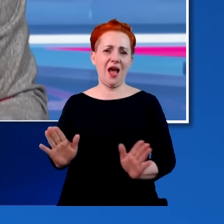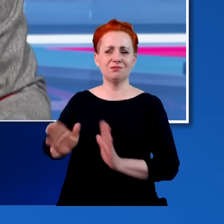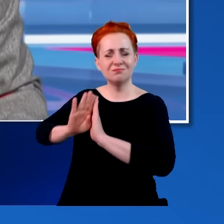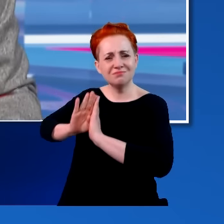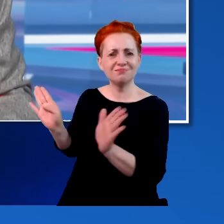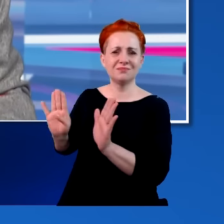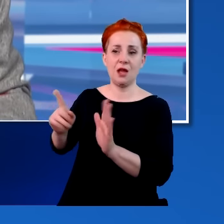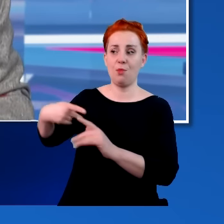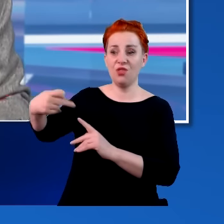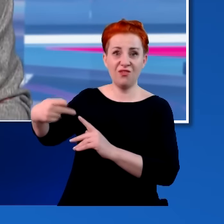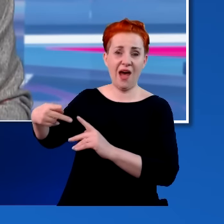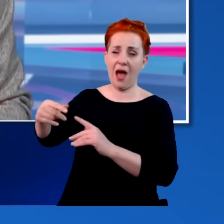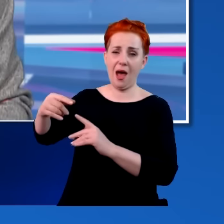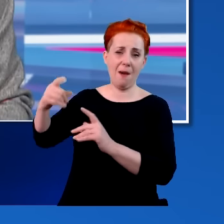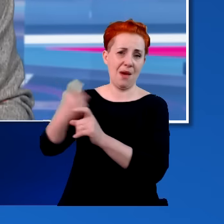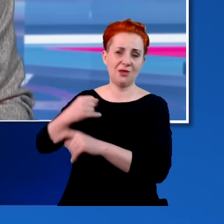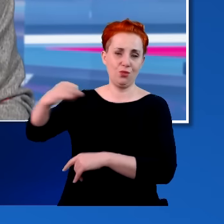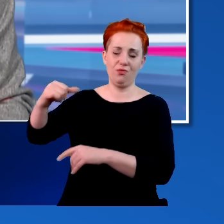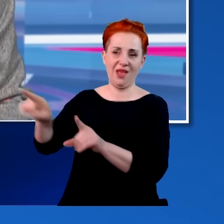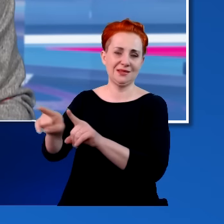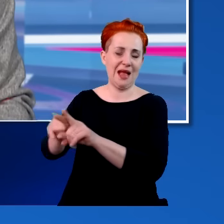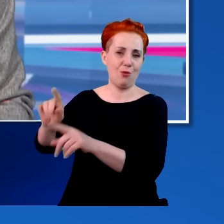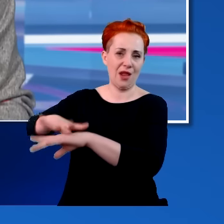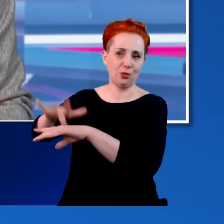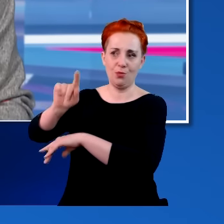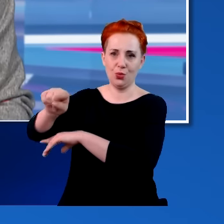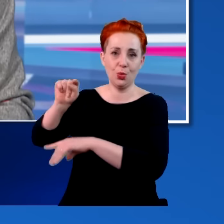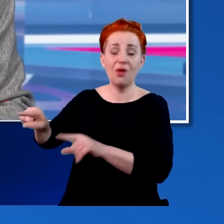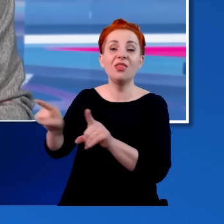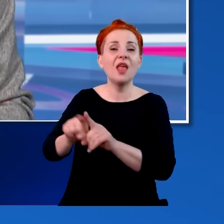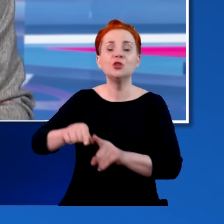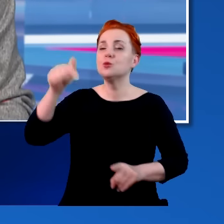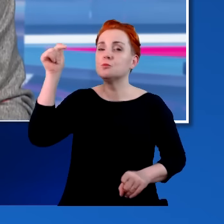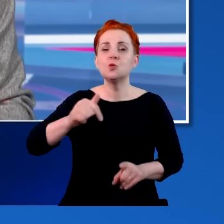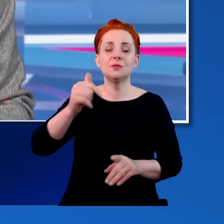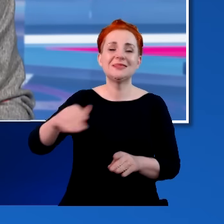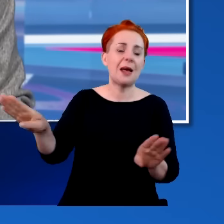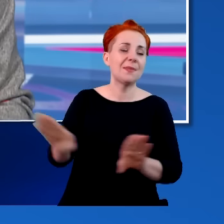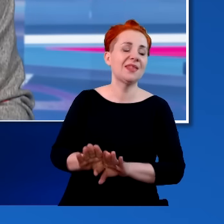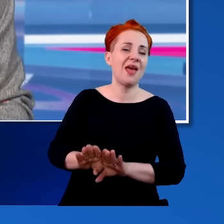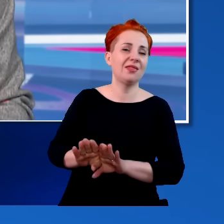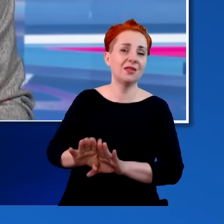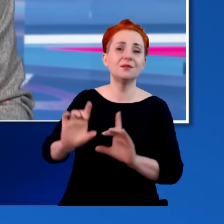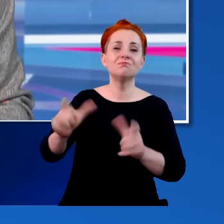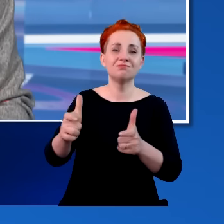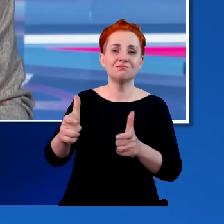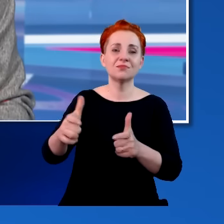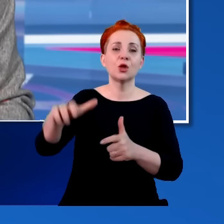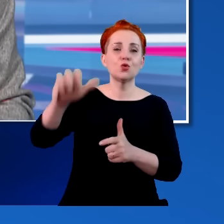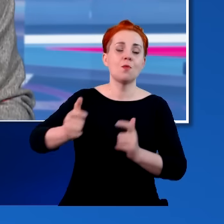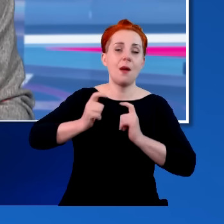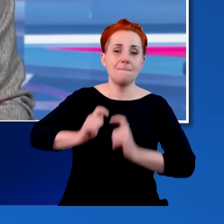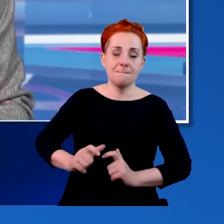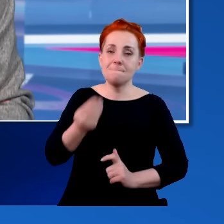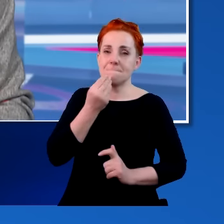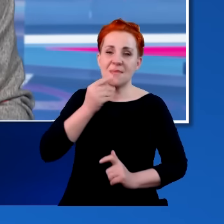dwa państwa równo. Również uważamy, że powinien być zamknięty rynek polski na produkty rolne również